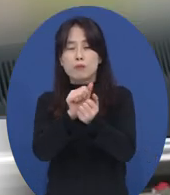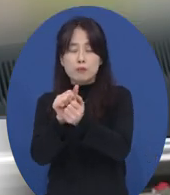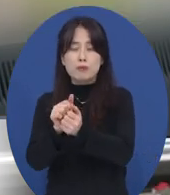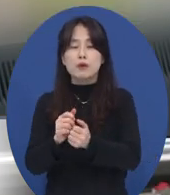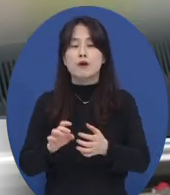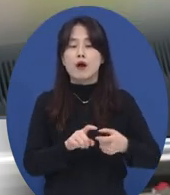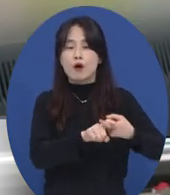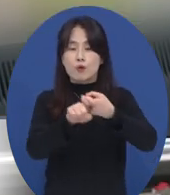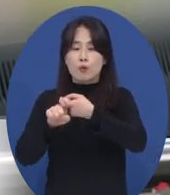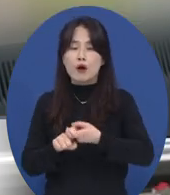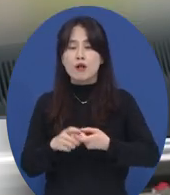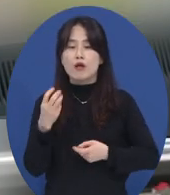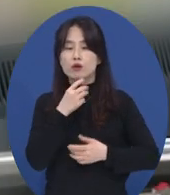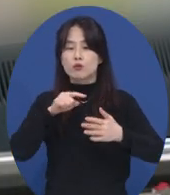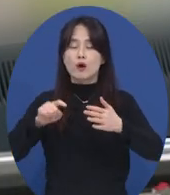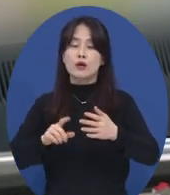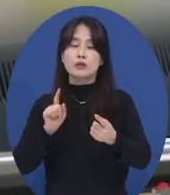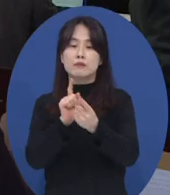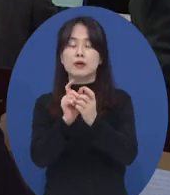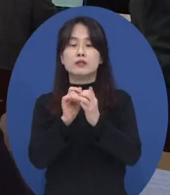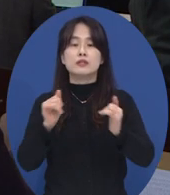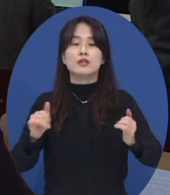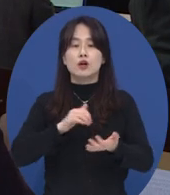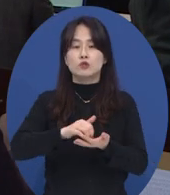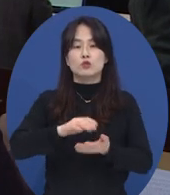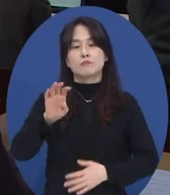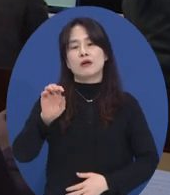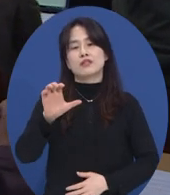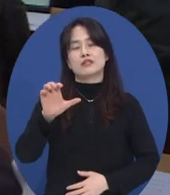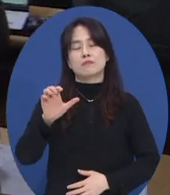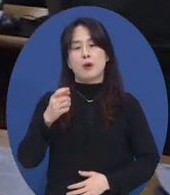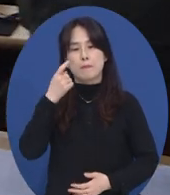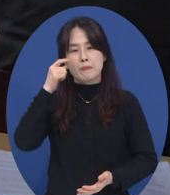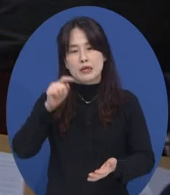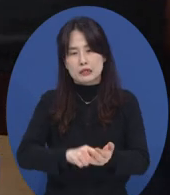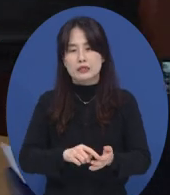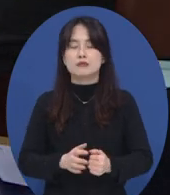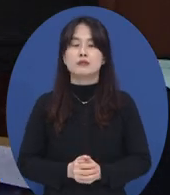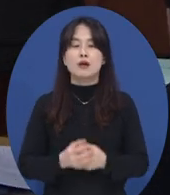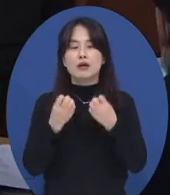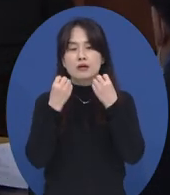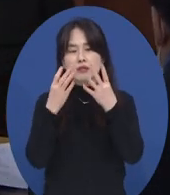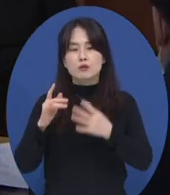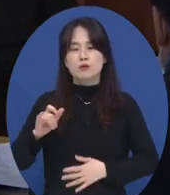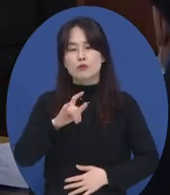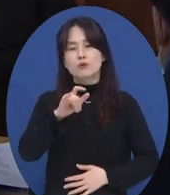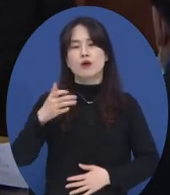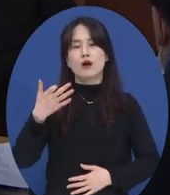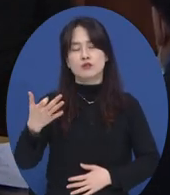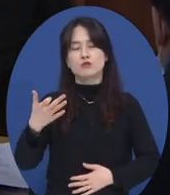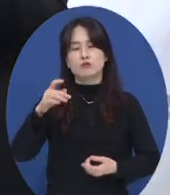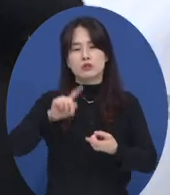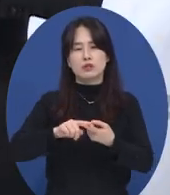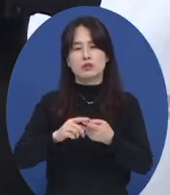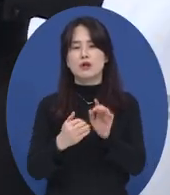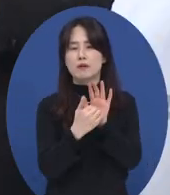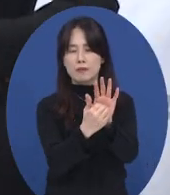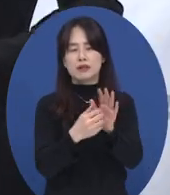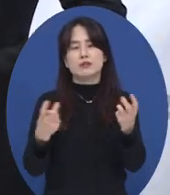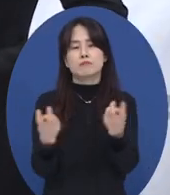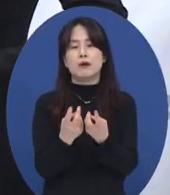수는 45명인 것으로 파악됐습니다. 경기도는 새로운 국면에 접어든 코로나19에 대한 대응책을